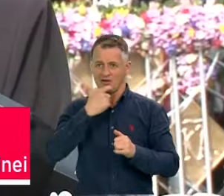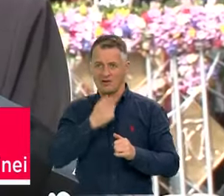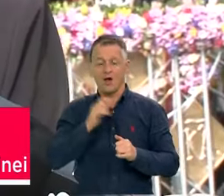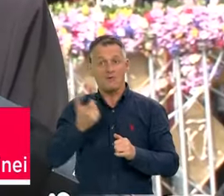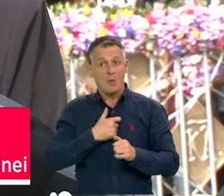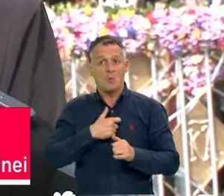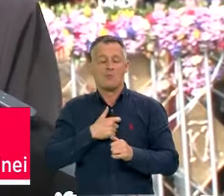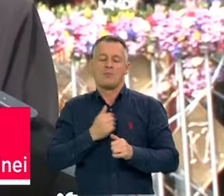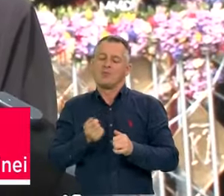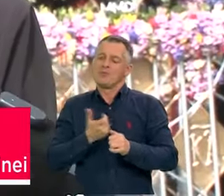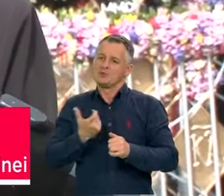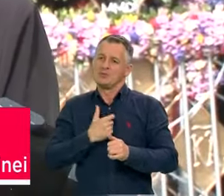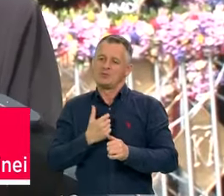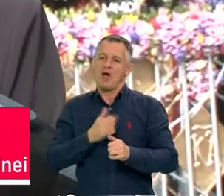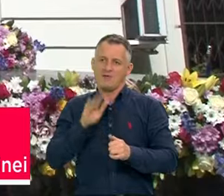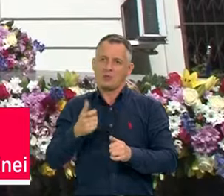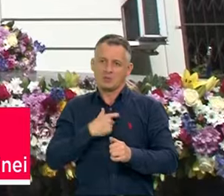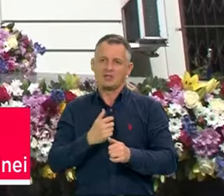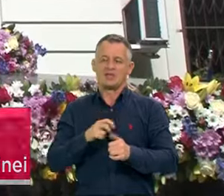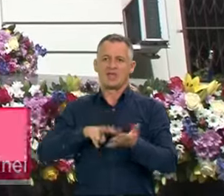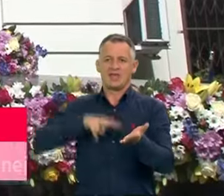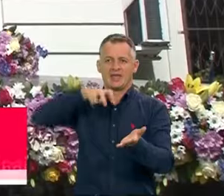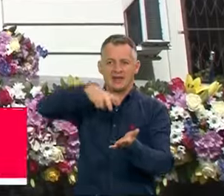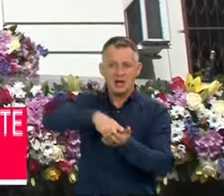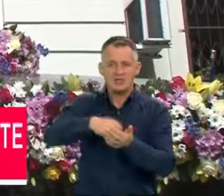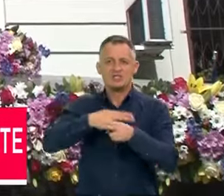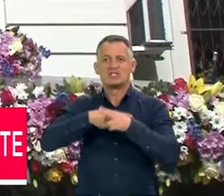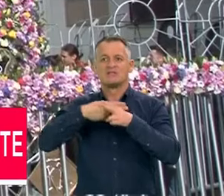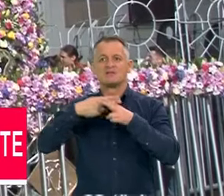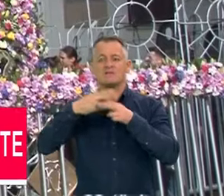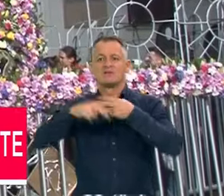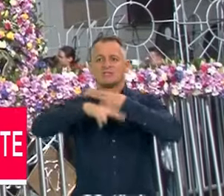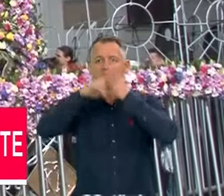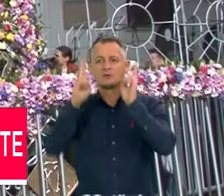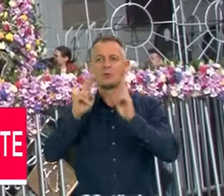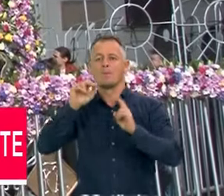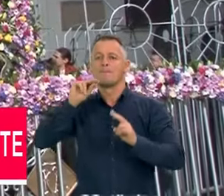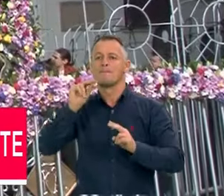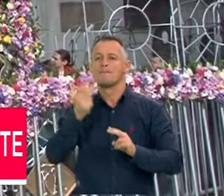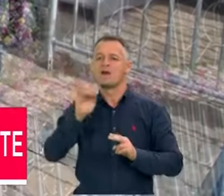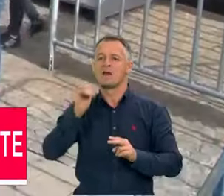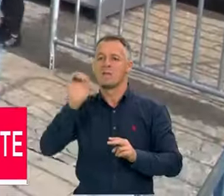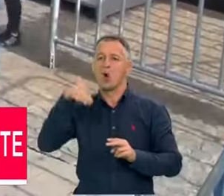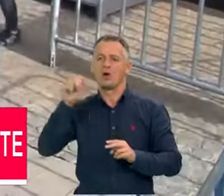Mucenic și tămăduitor Pantelimon ale cărui sfinte moaște vor fi aduse de la Mănăstirea Sfântul Pavel Din Sfântul